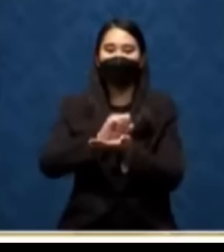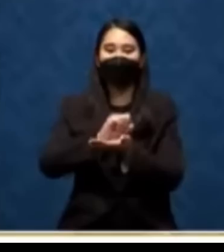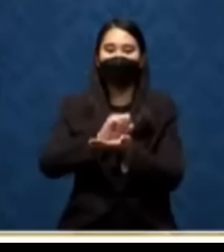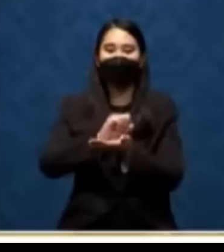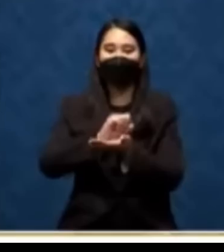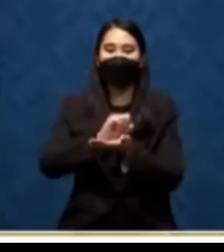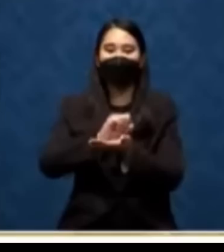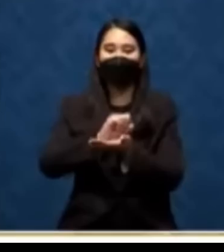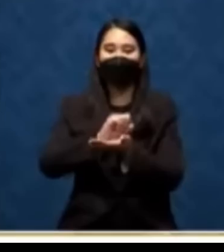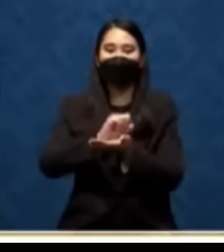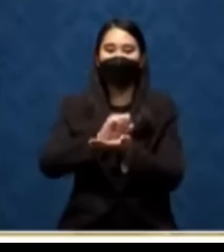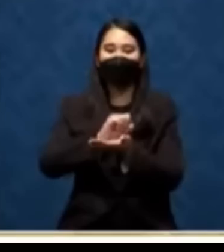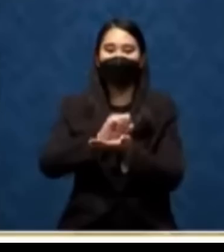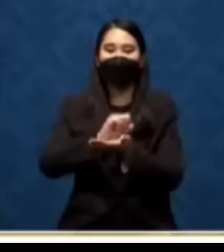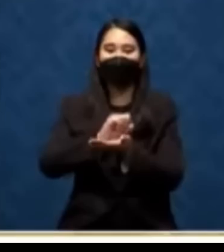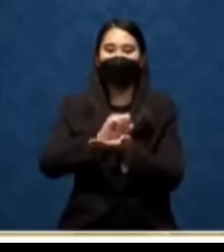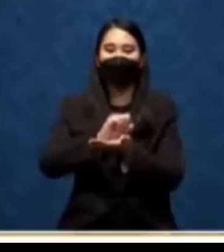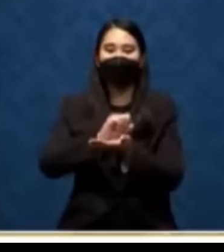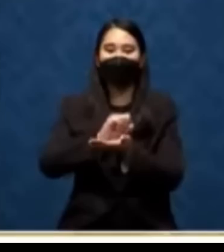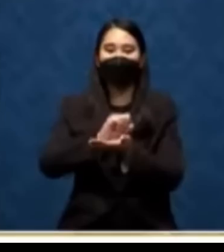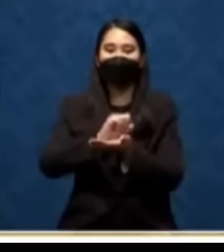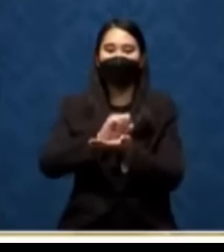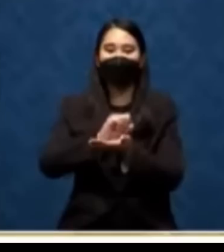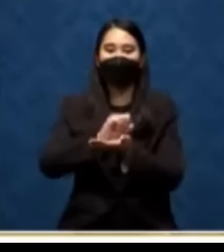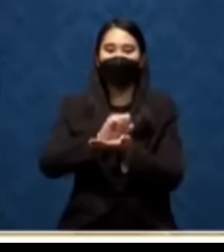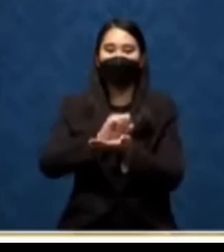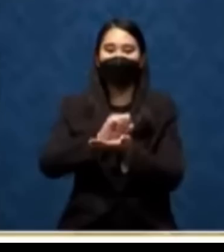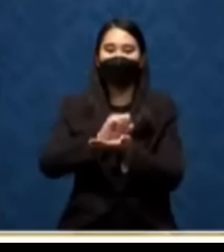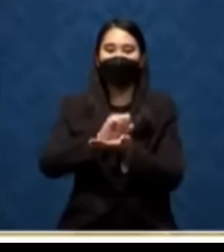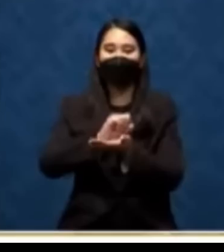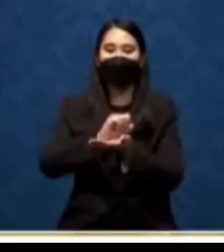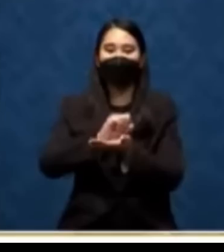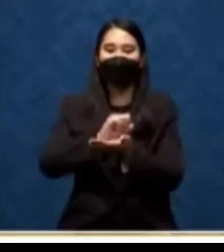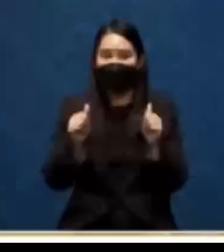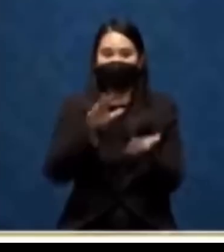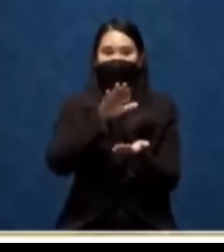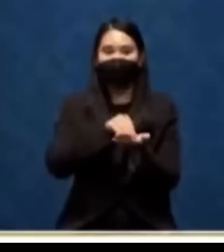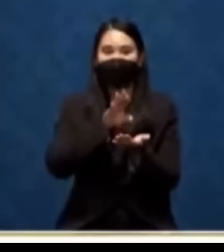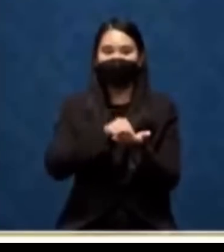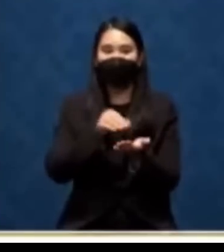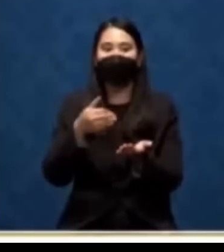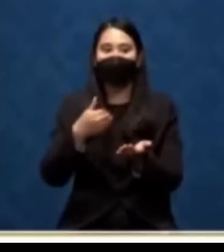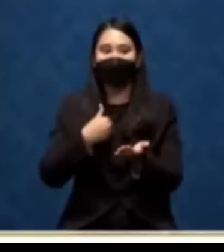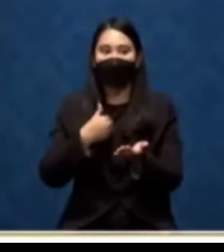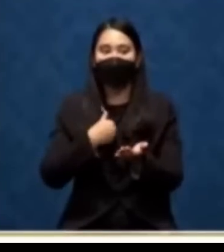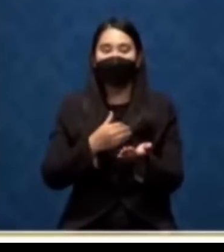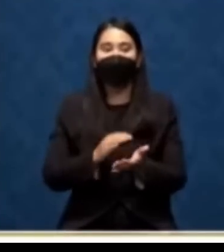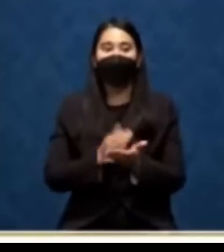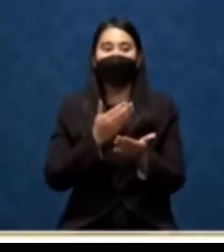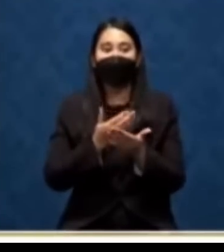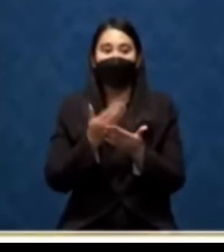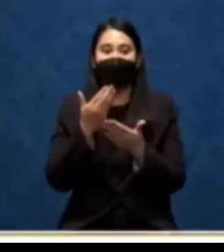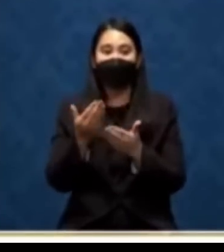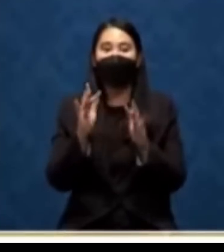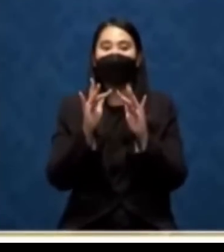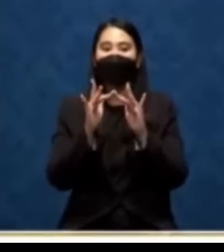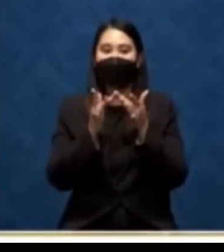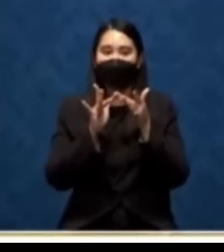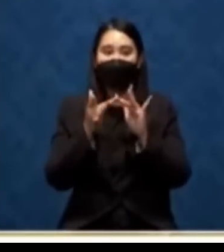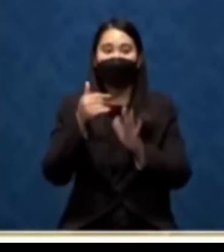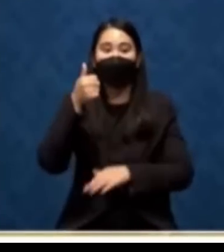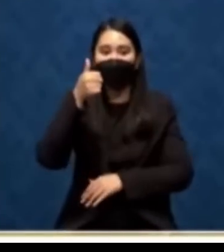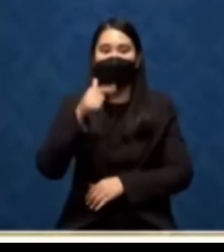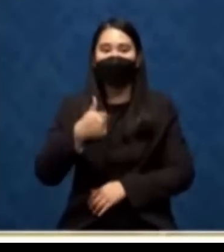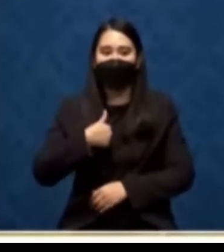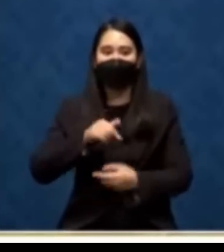ป็นหนังสือที่รวบรวมประวัติของบุคคลที่มีผลงานดีเด่นซึ่งมีสั่งให้ซื้อกันได้ในทางอินเทอร์เน็ตผ